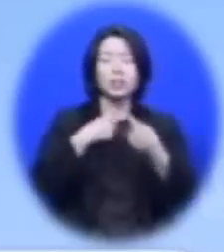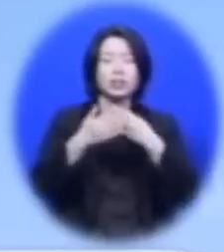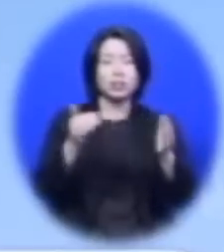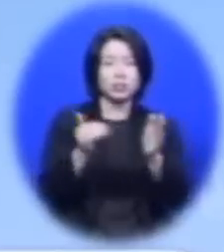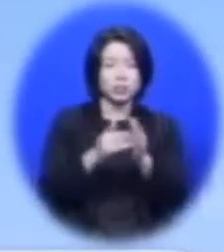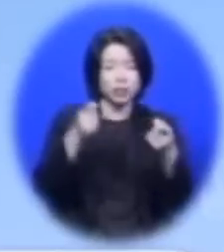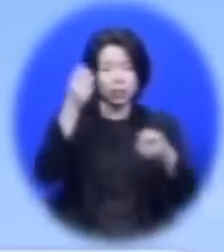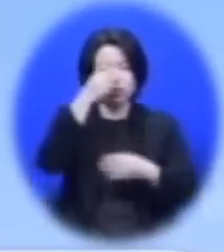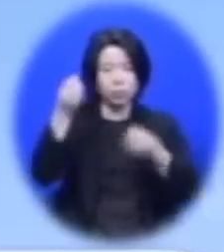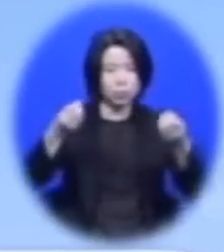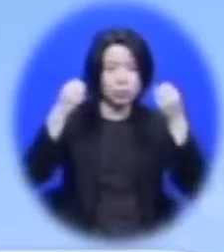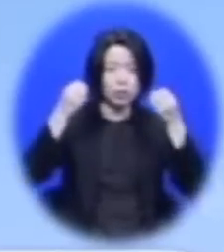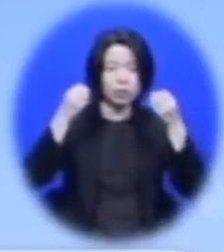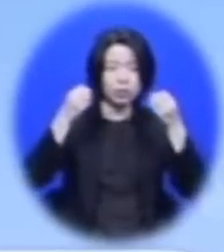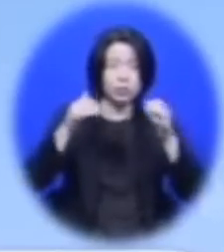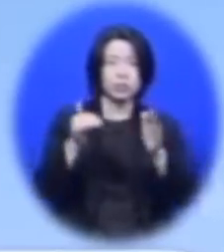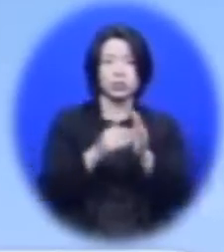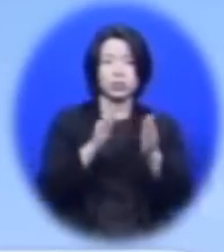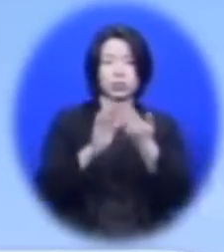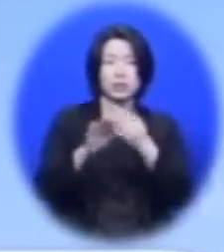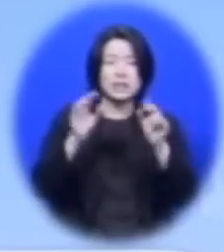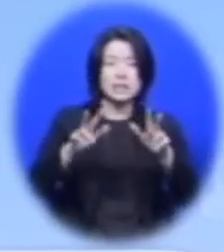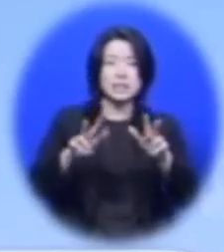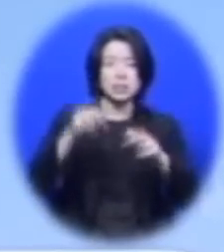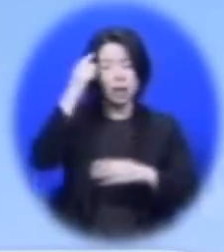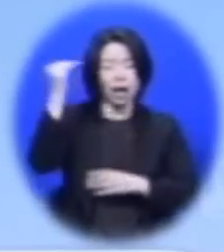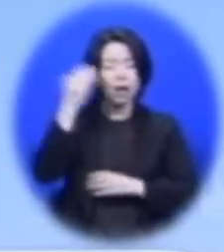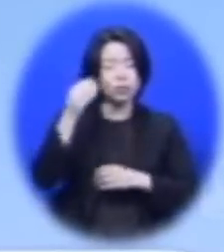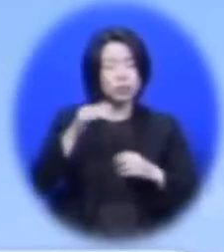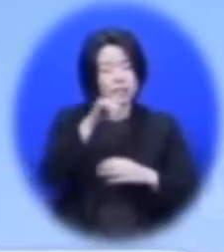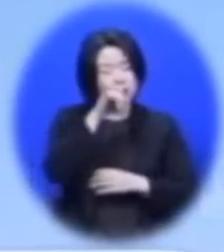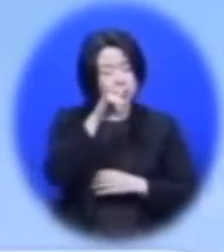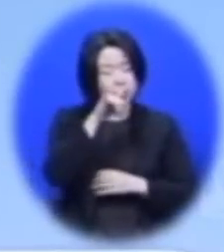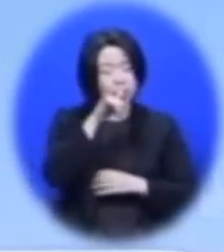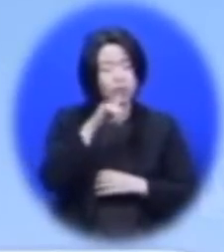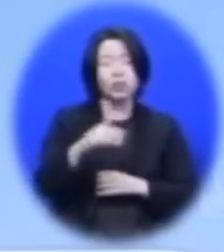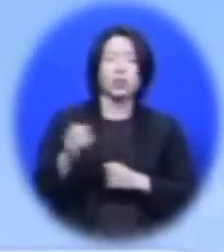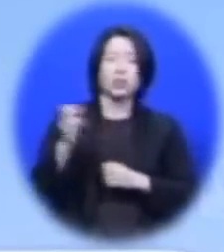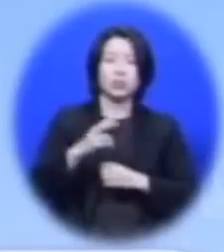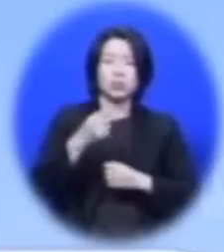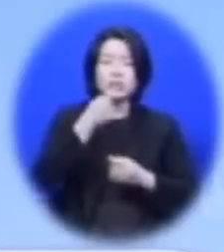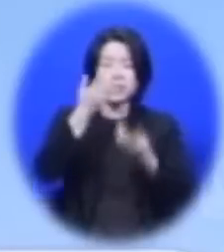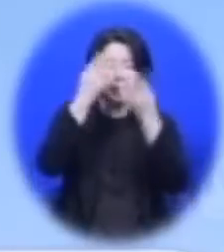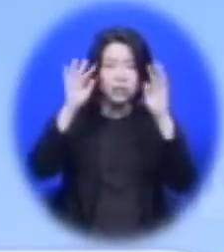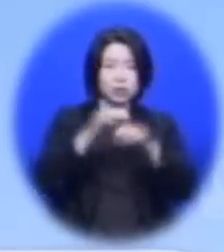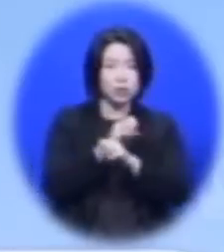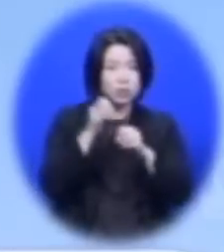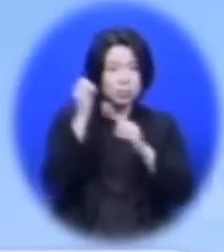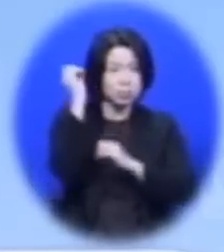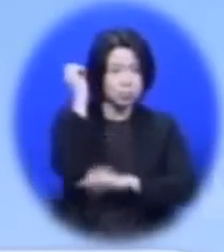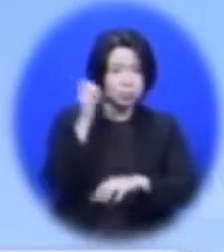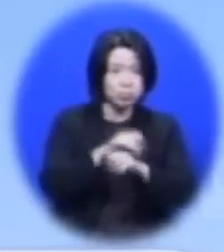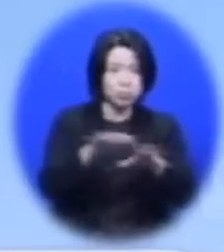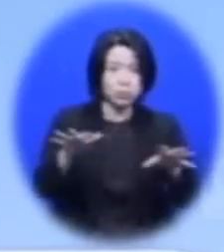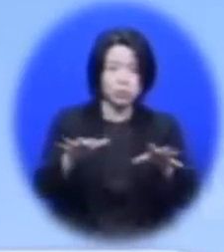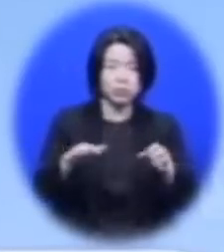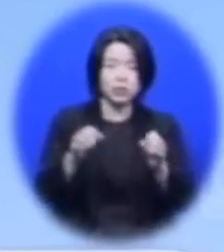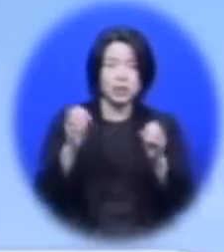고등학교를 마친 뒤 이미 한국에 들어와 있지 않냐? 인도에 이미 뿌려놓은 사역들은 어떡할